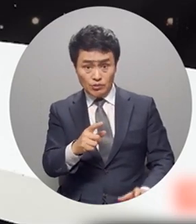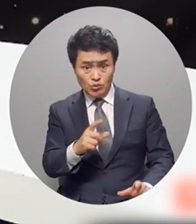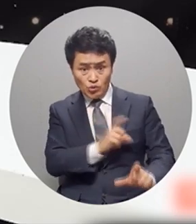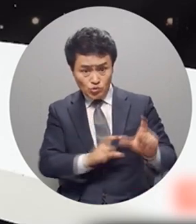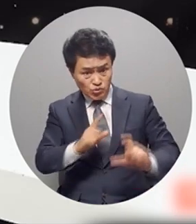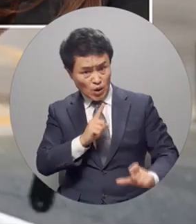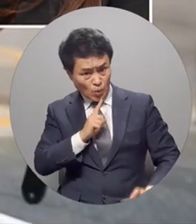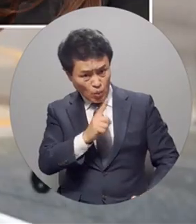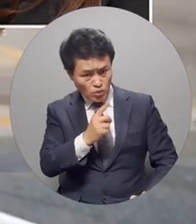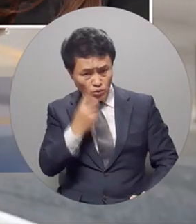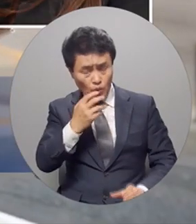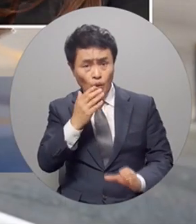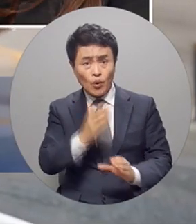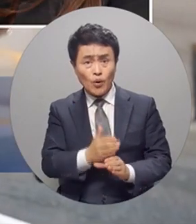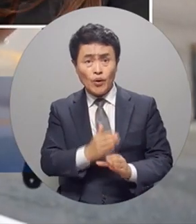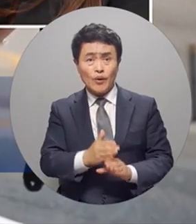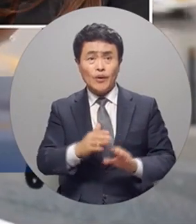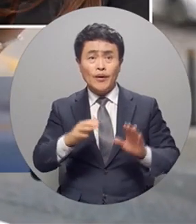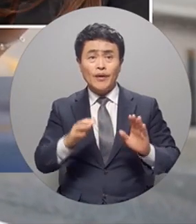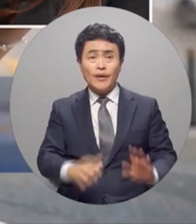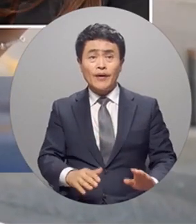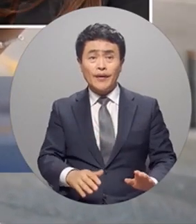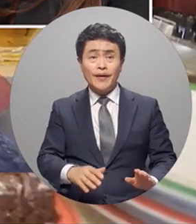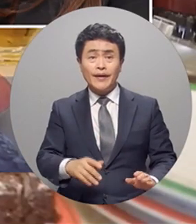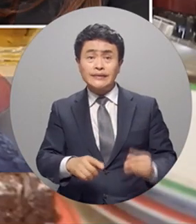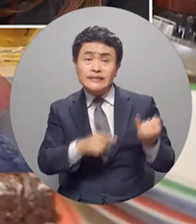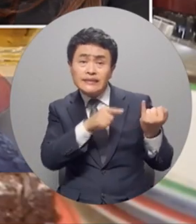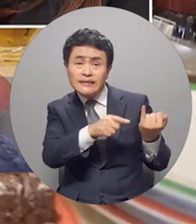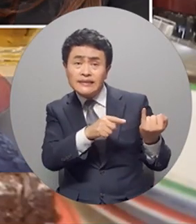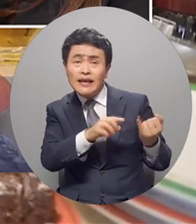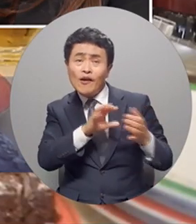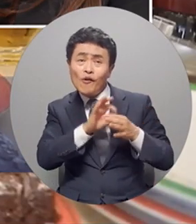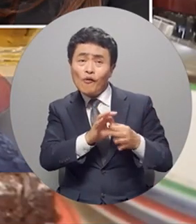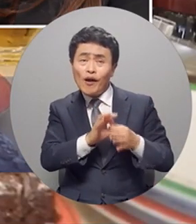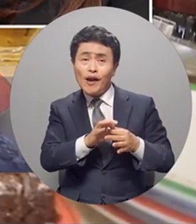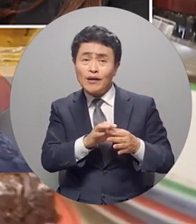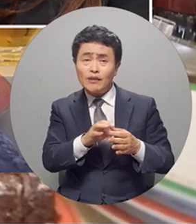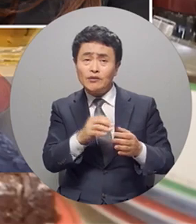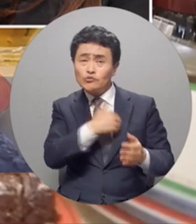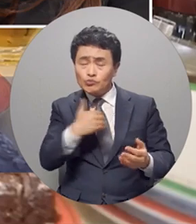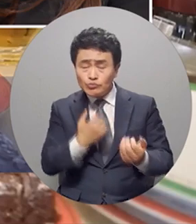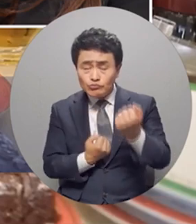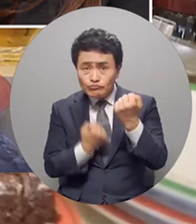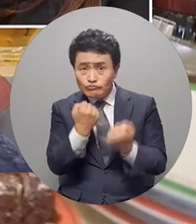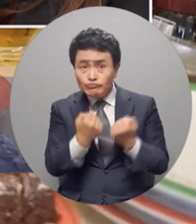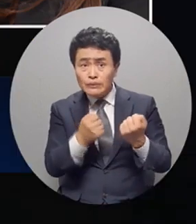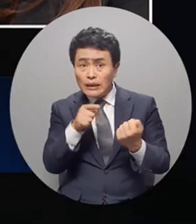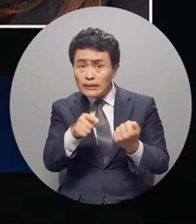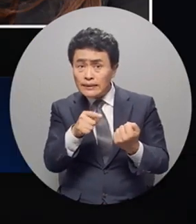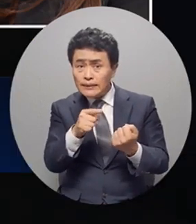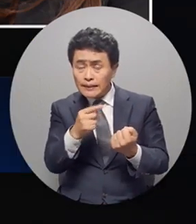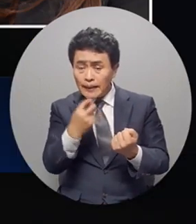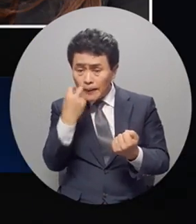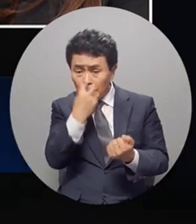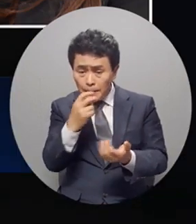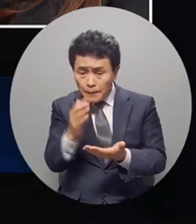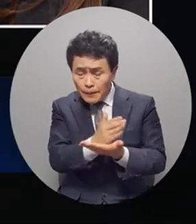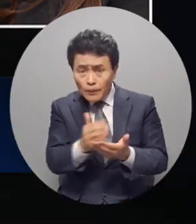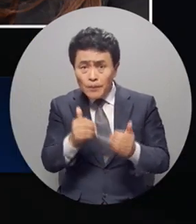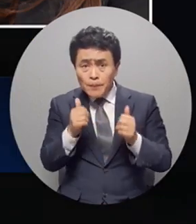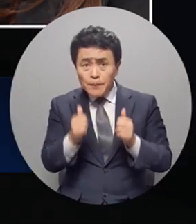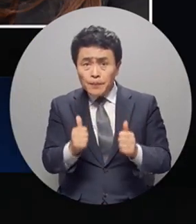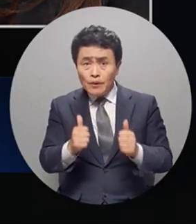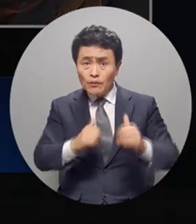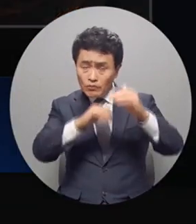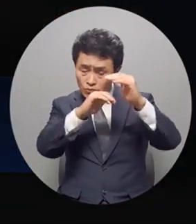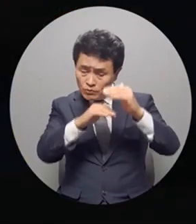중입니다. 저희 그 찌양 피해 관련된 부분은 저희는 충분히 소명이 됐고 이제 그거에 대한 판단을 하시고 뭐 정리하시는